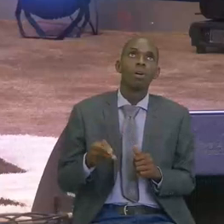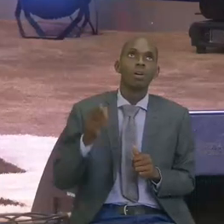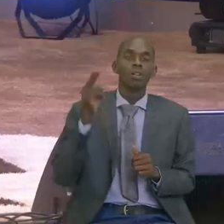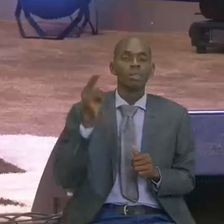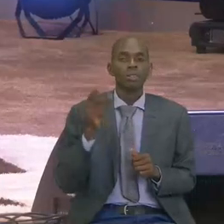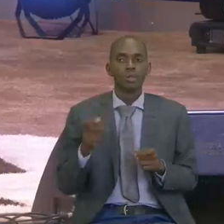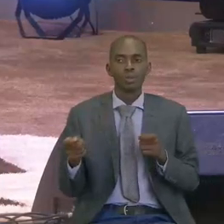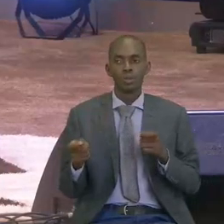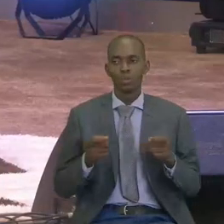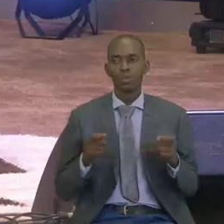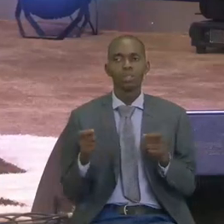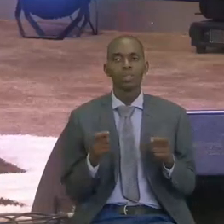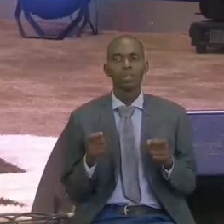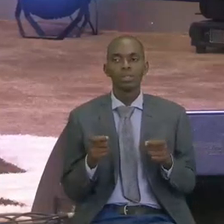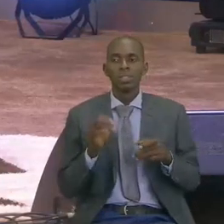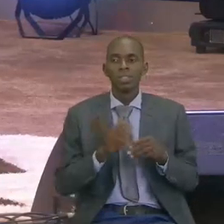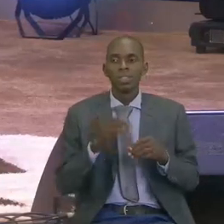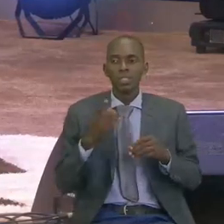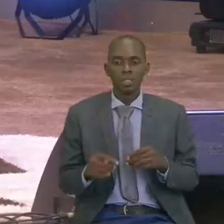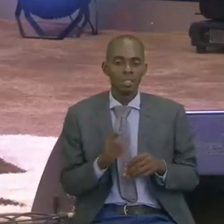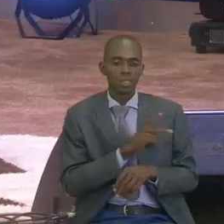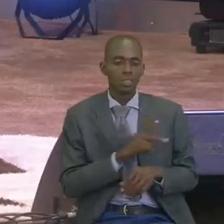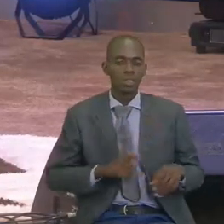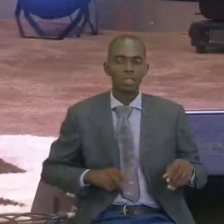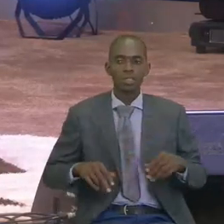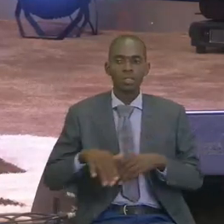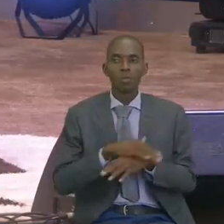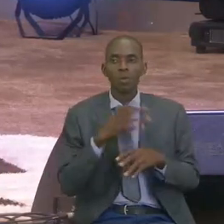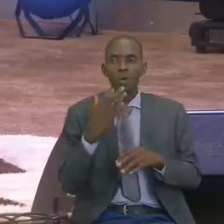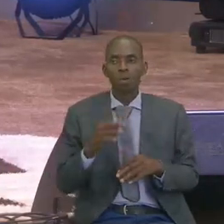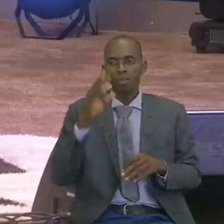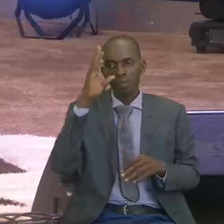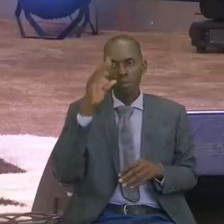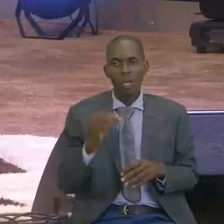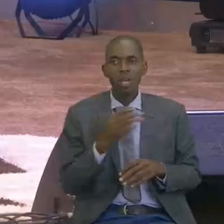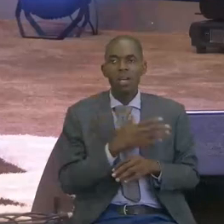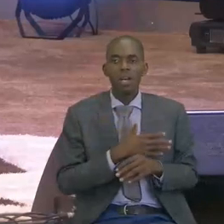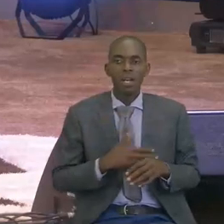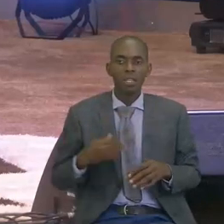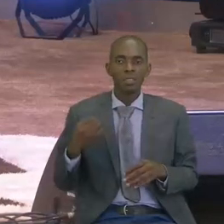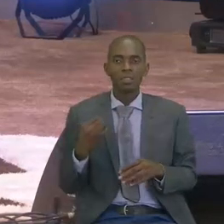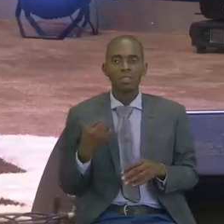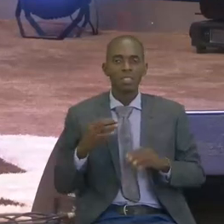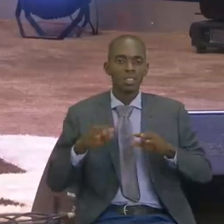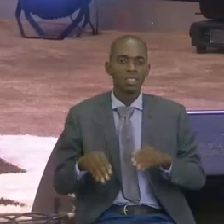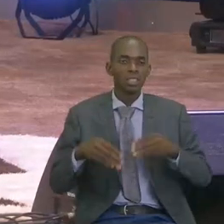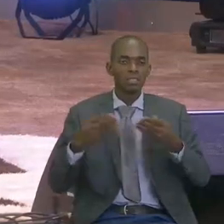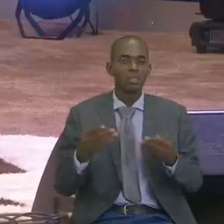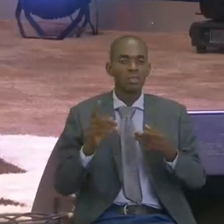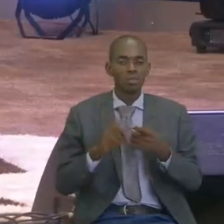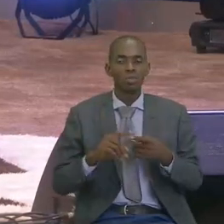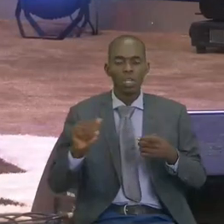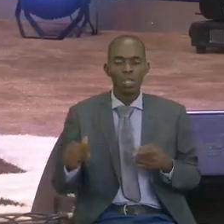domine sur le règne des hommes et qu'il le donne à qui il lui